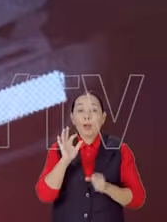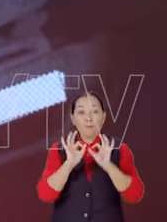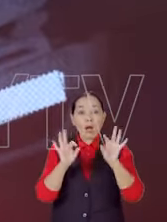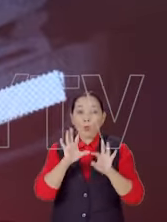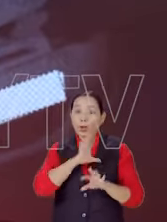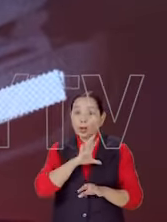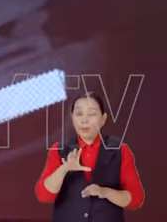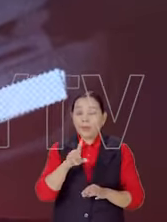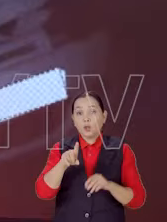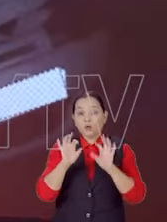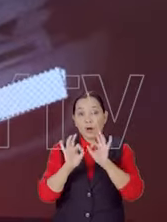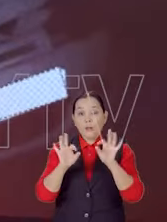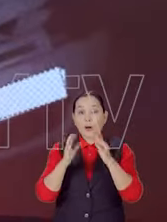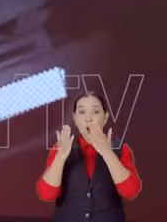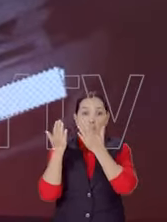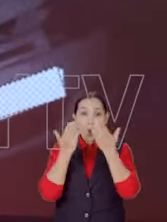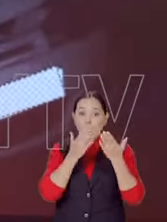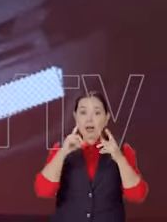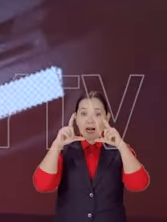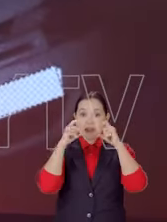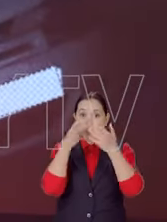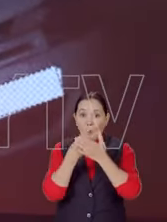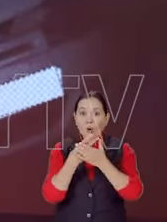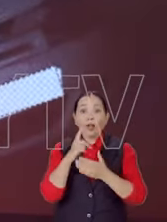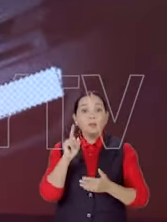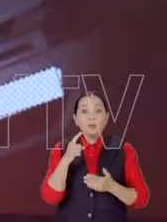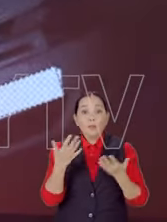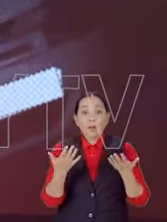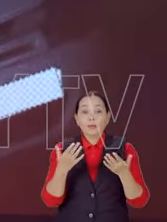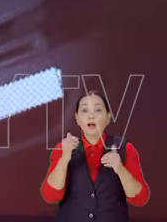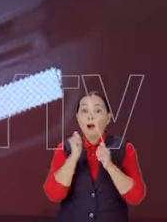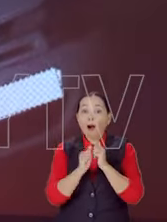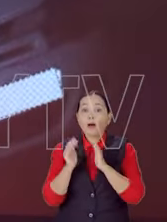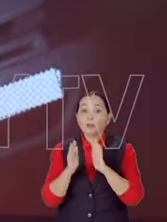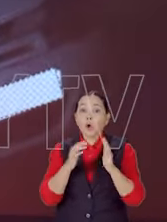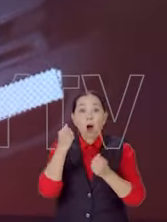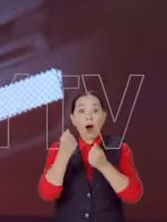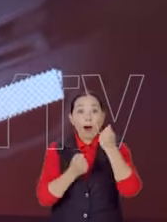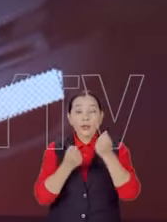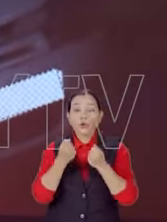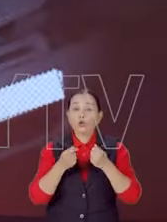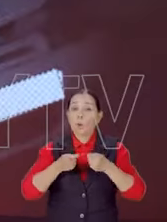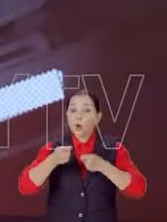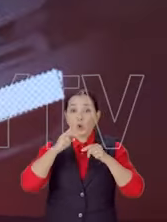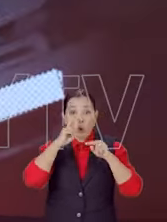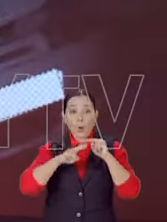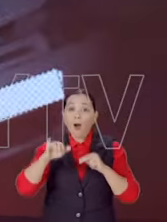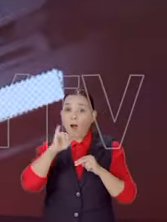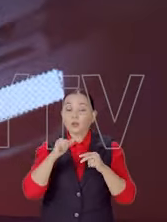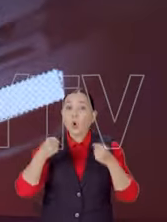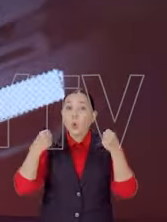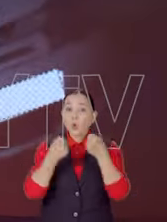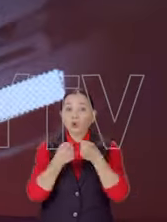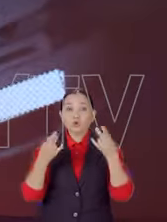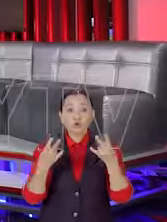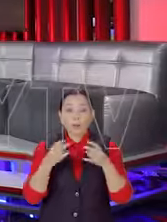ma'lum qilinmagan, lekin mana shu xabarni o'qiboq, rasmni ko'rib nimaga endi har doim haydovchi boshqaruvni yo'qotib qayergadir